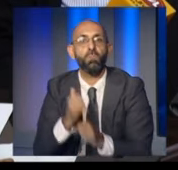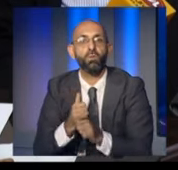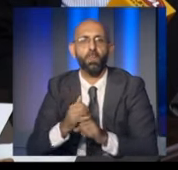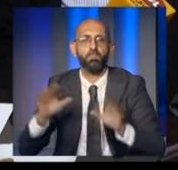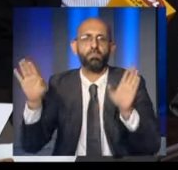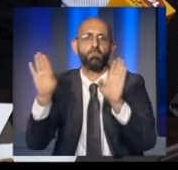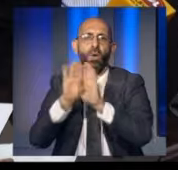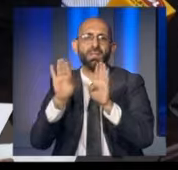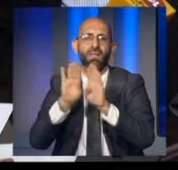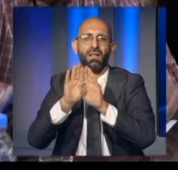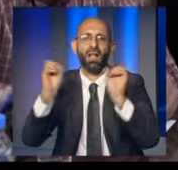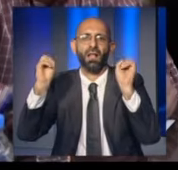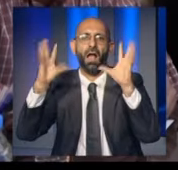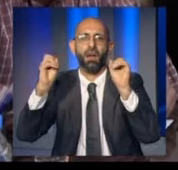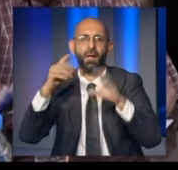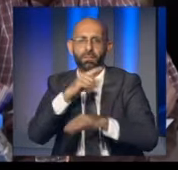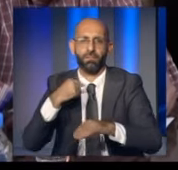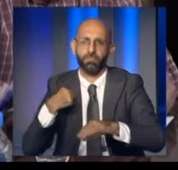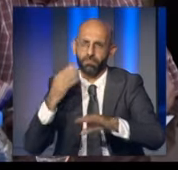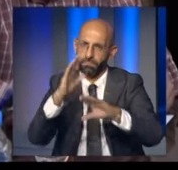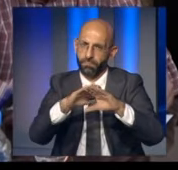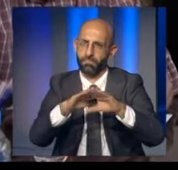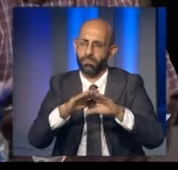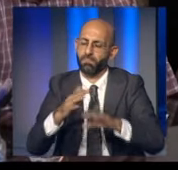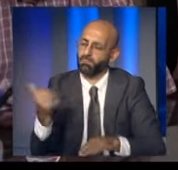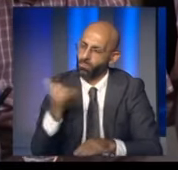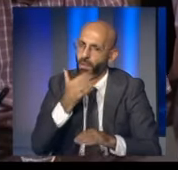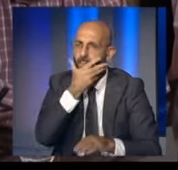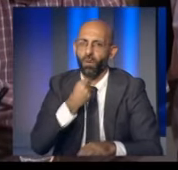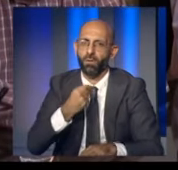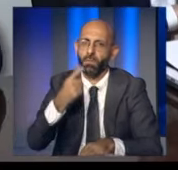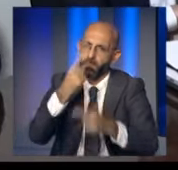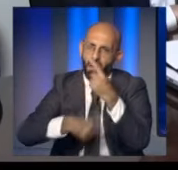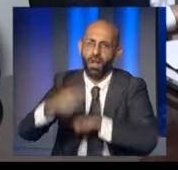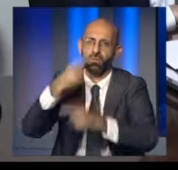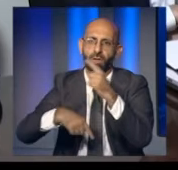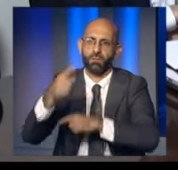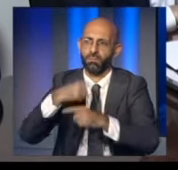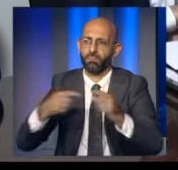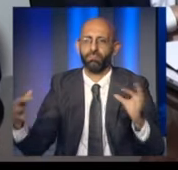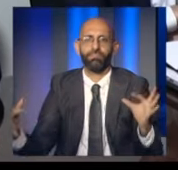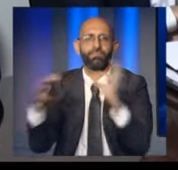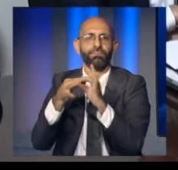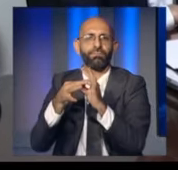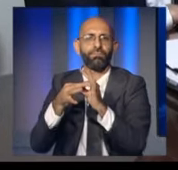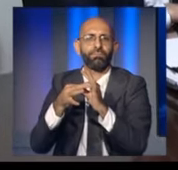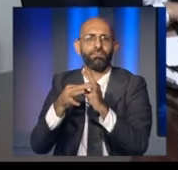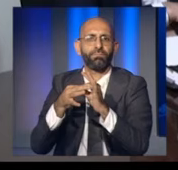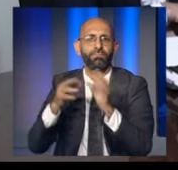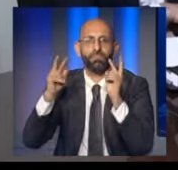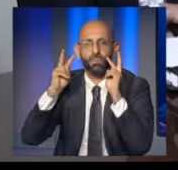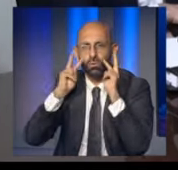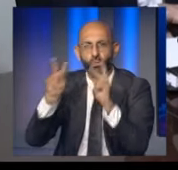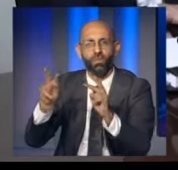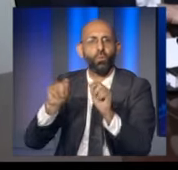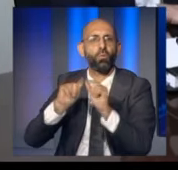طويلا ورحت كتكتل مع زملائي عدد من زملائنا لنعترض